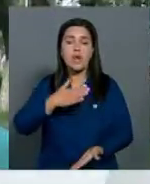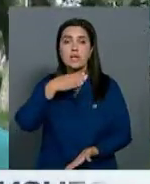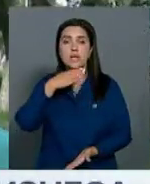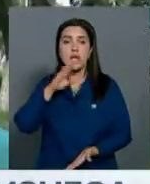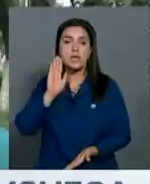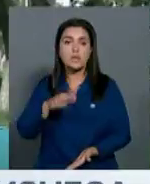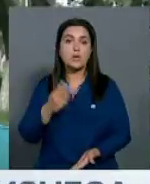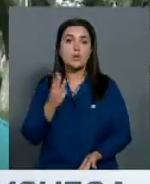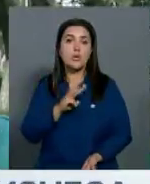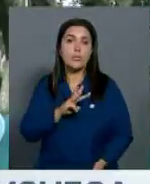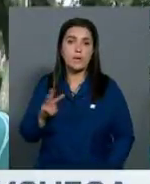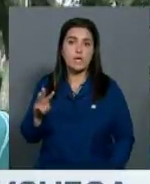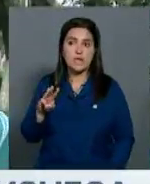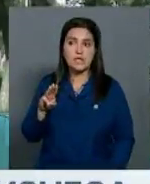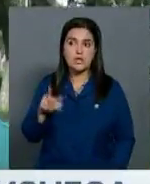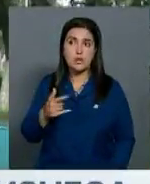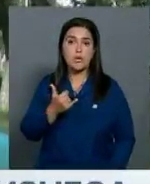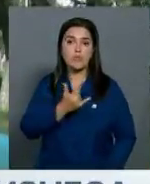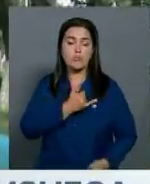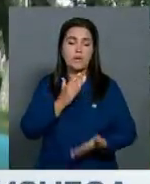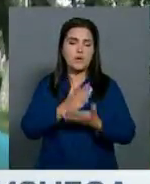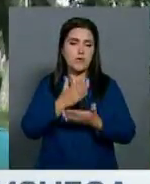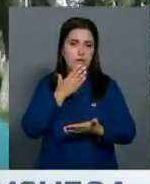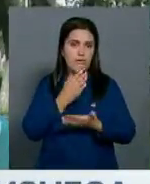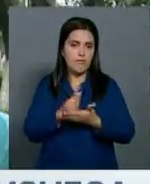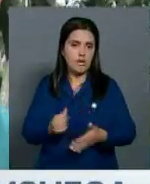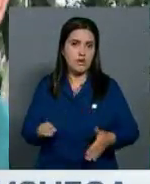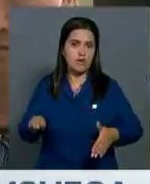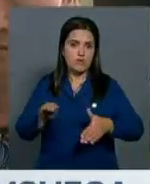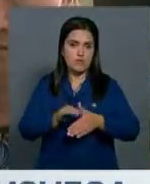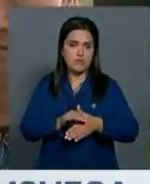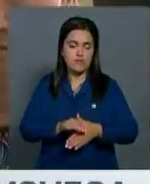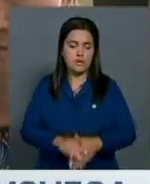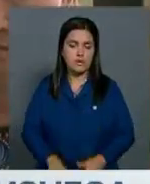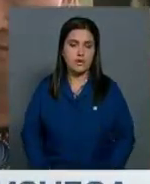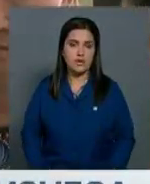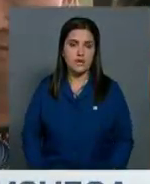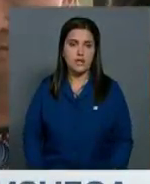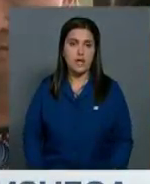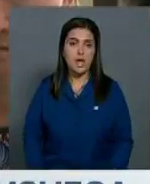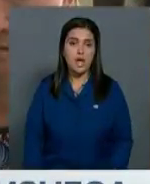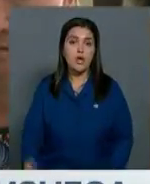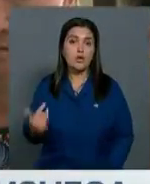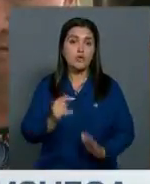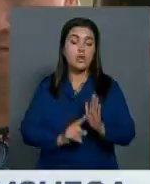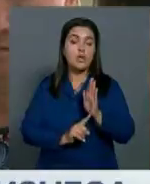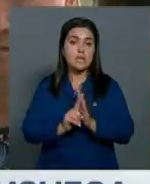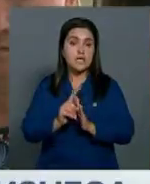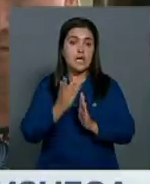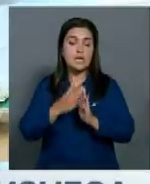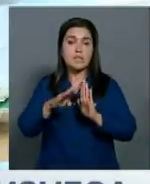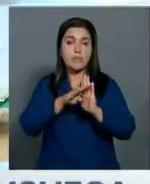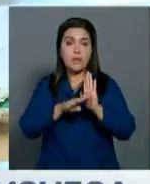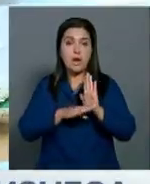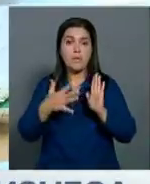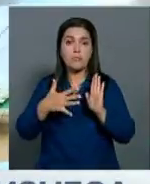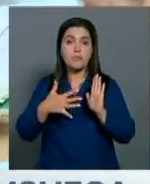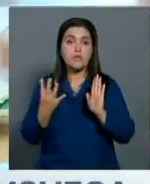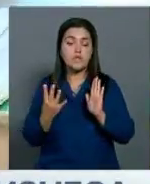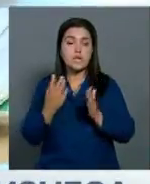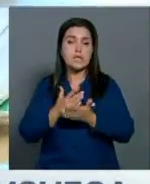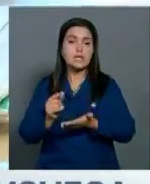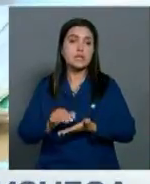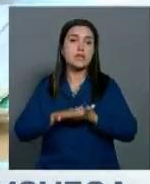будет 3 миллионов, так как у меня есть свои накопления. Первый этап программы стартовал. Уже имеется 54